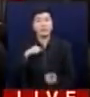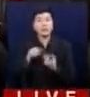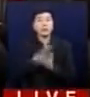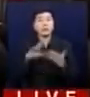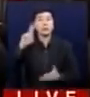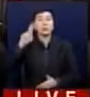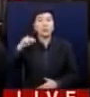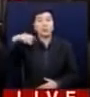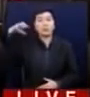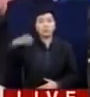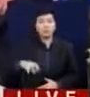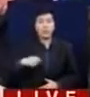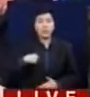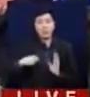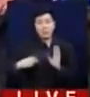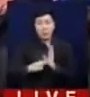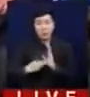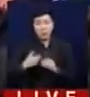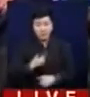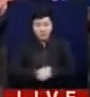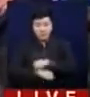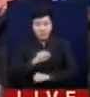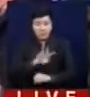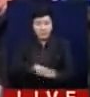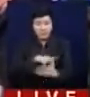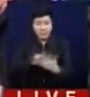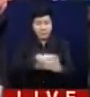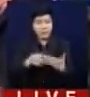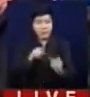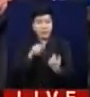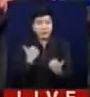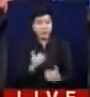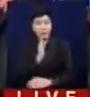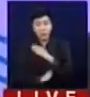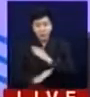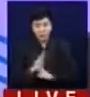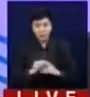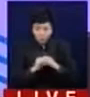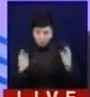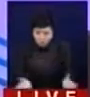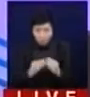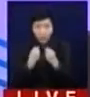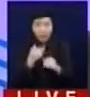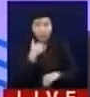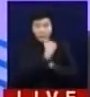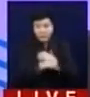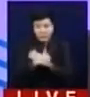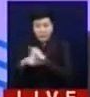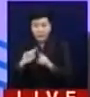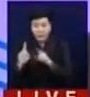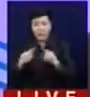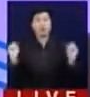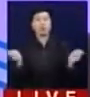หประชาชาติรับรองแผนปฏิบัติการโลกว่าด้วยเรื่องคนพิการโดยสนับสนุนให้ประเทศต่างๆเฉลิมฉล